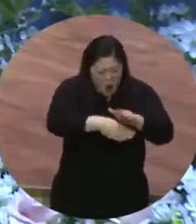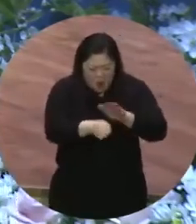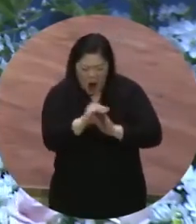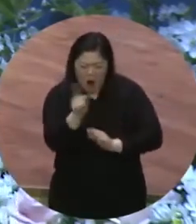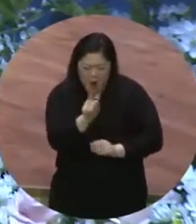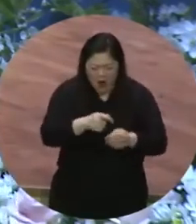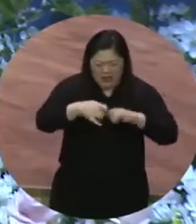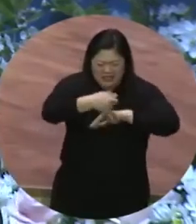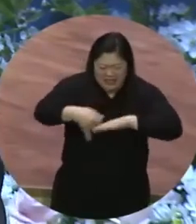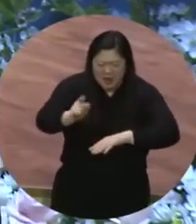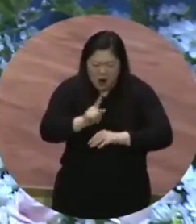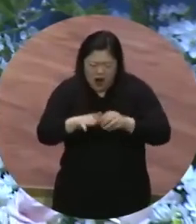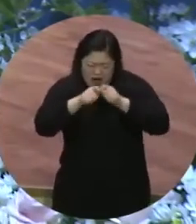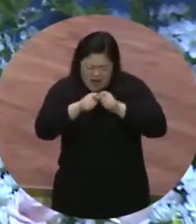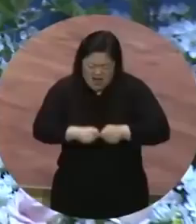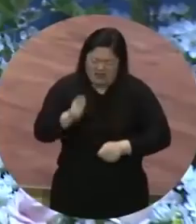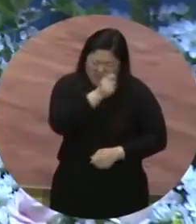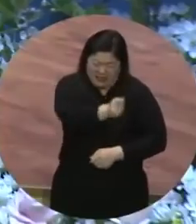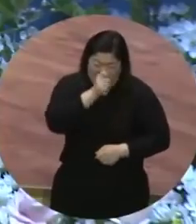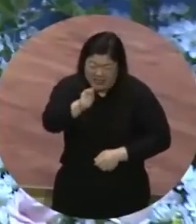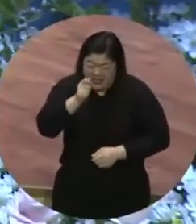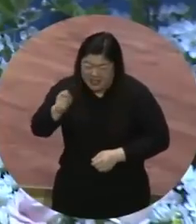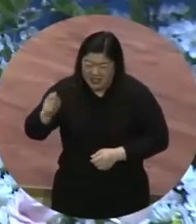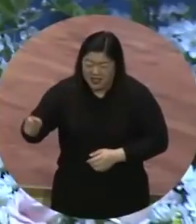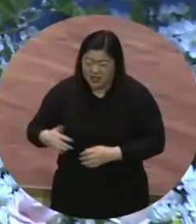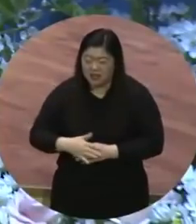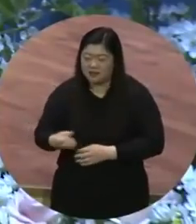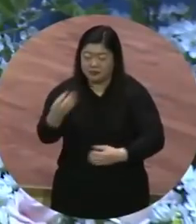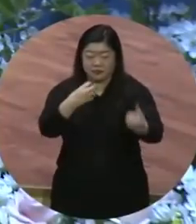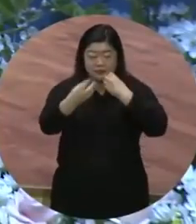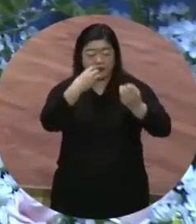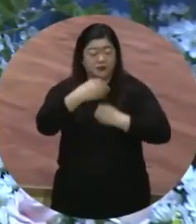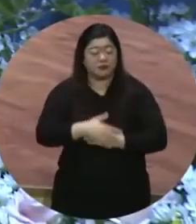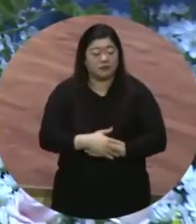이렇게 하고 이렇게 하고 니 다 해보라, 니 다 해보라.